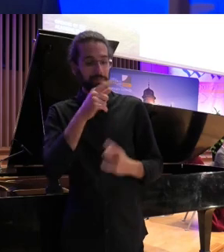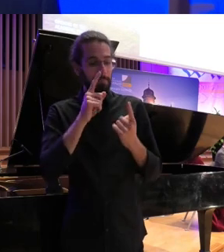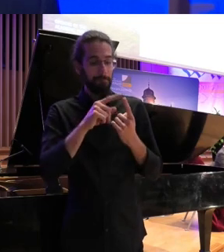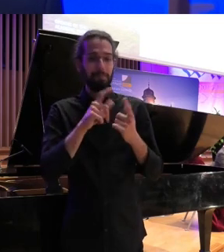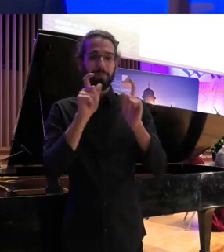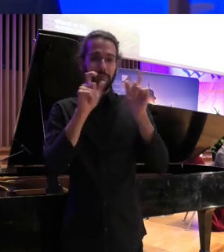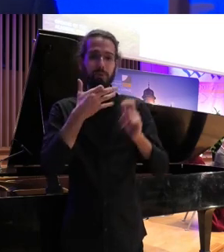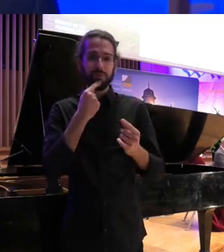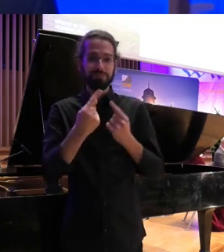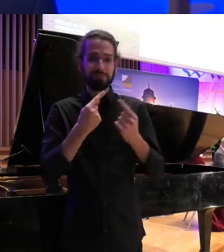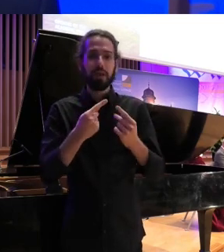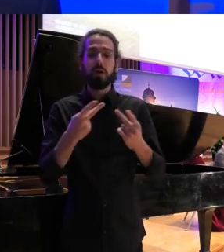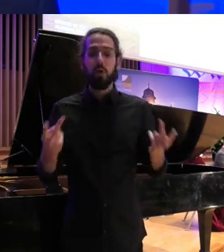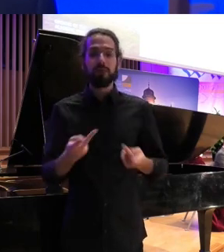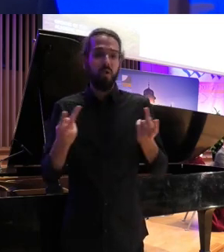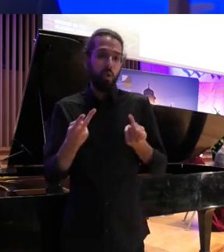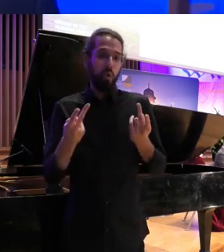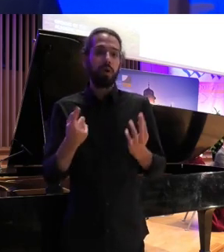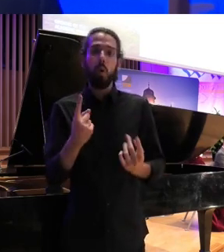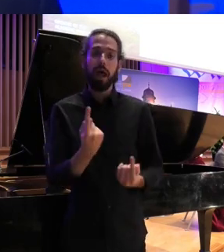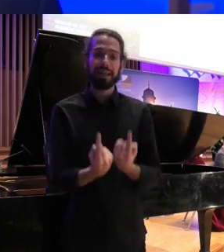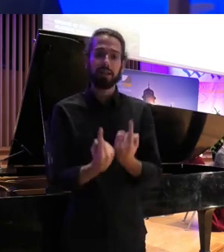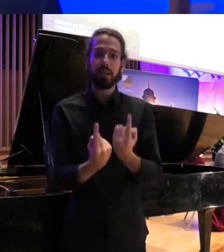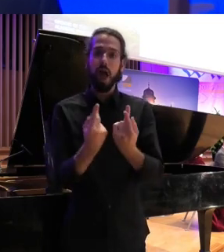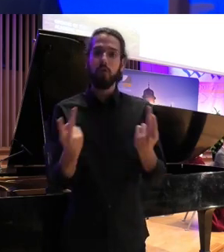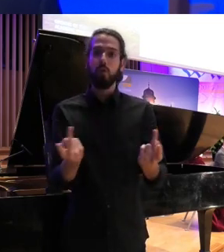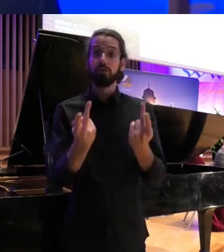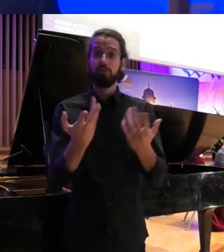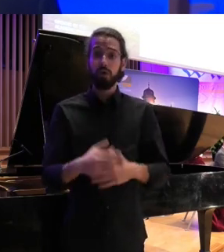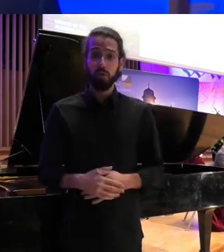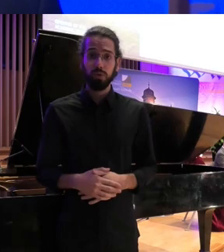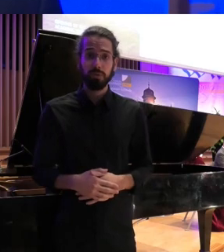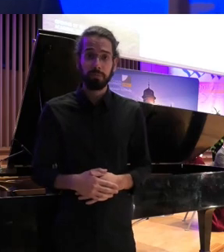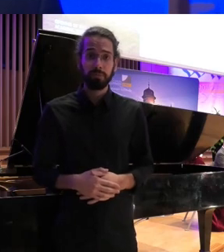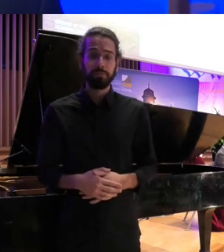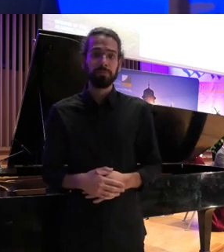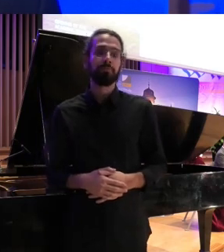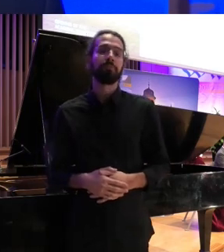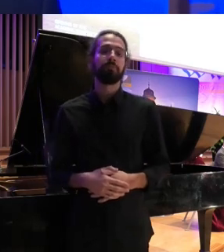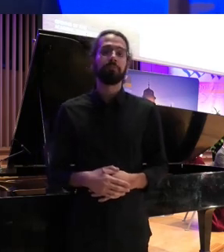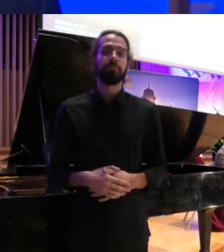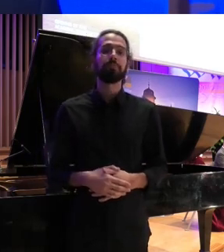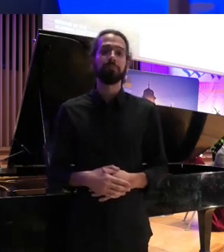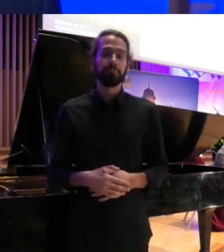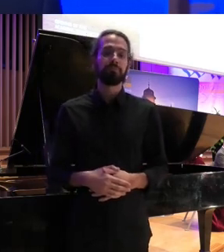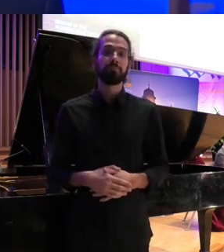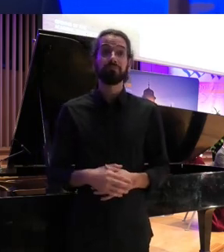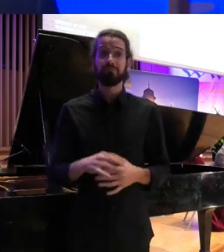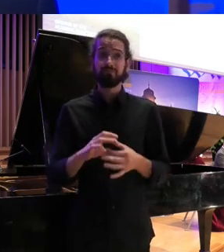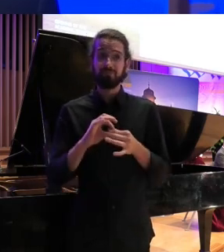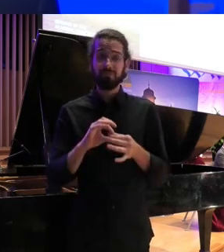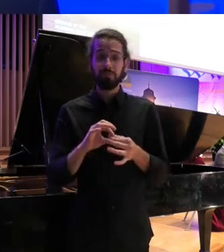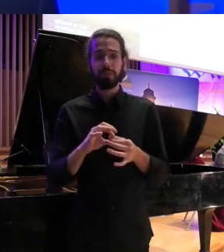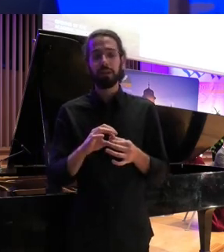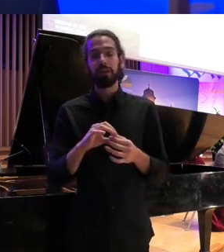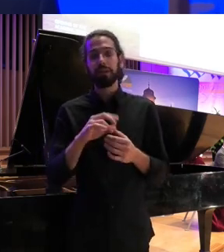wollte, war Förderung, also Förderung von Nachwuchs, aber auch eine Sache in Bezug auf Geschlechter. Wie würden Sie